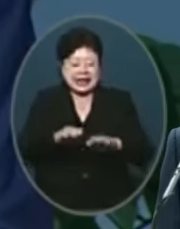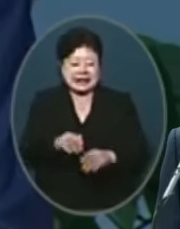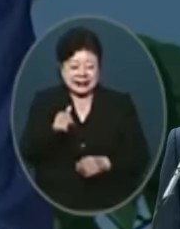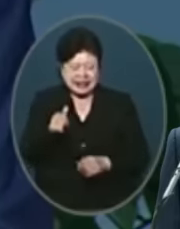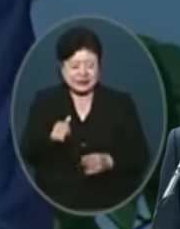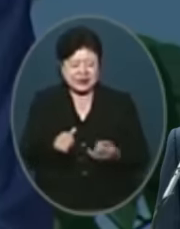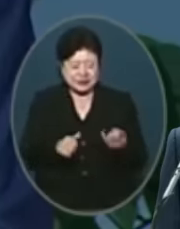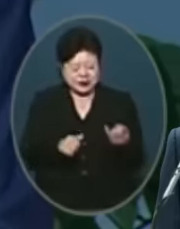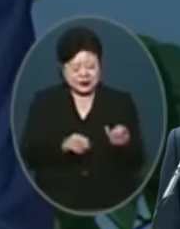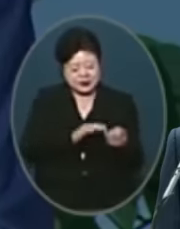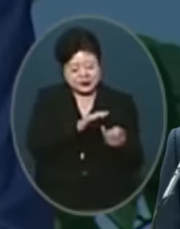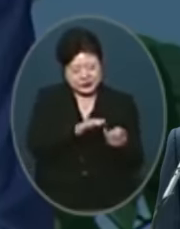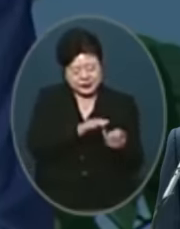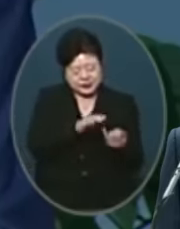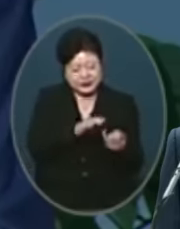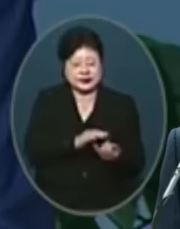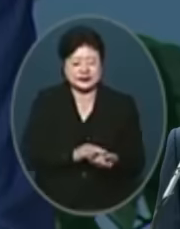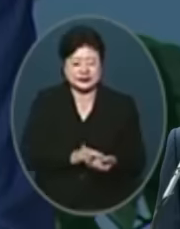남편이 부인에 가서